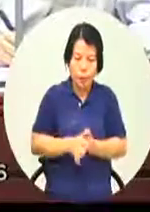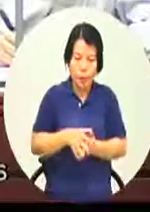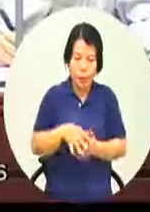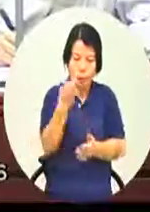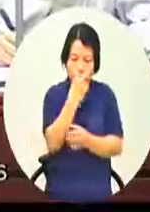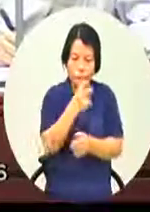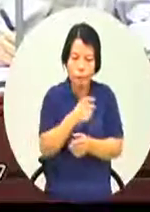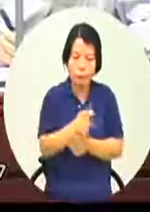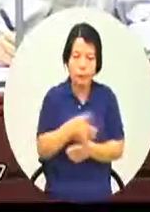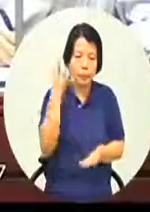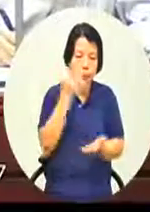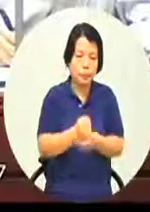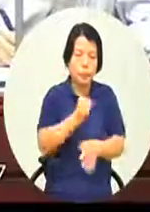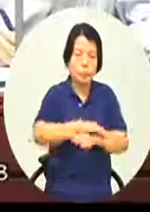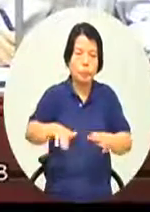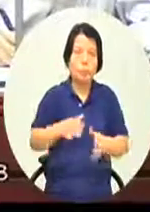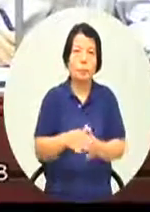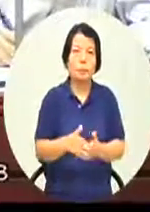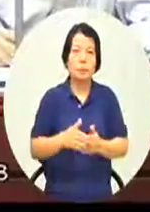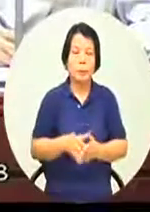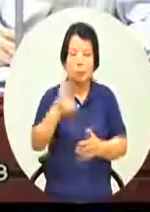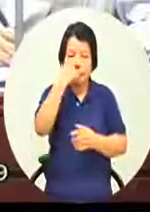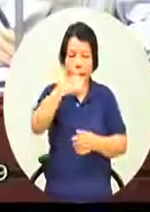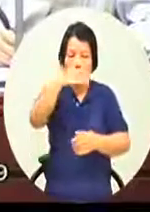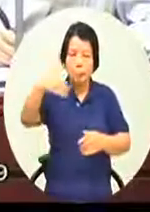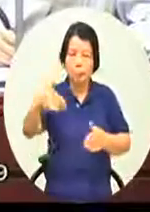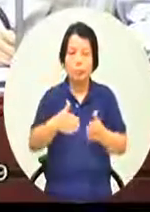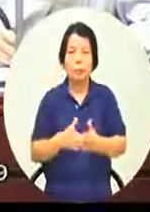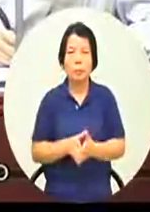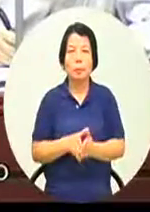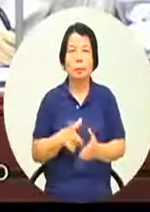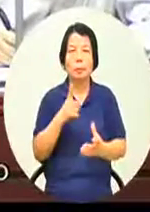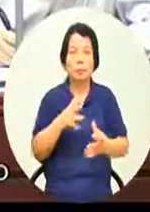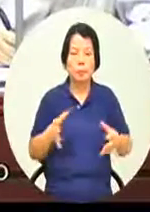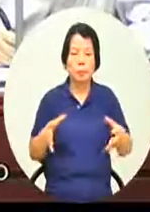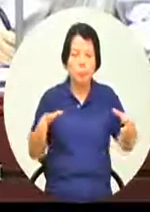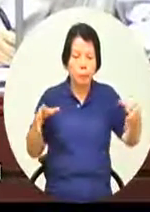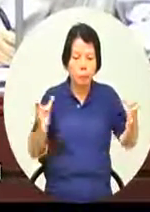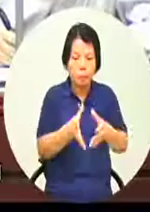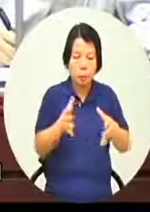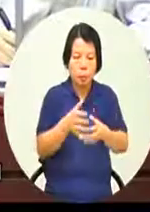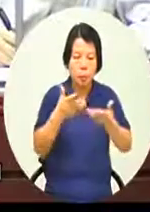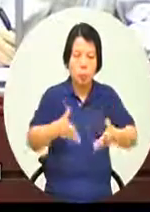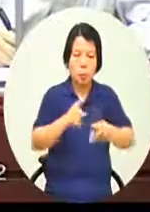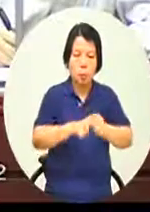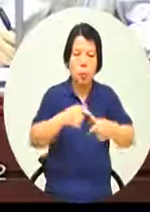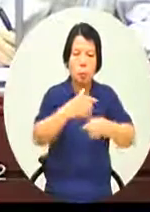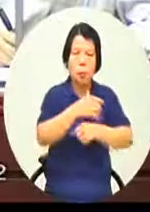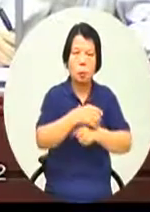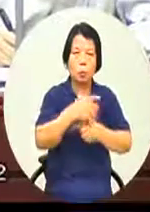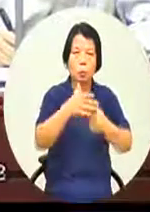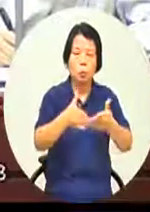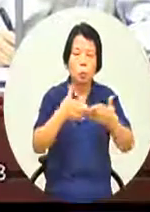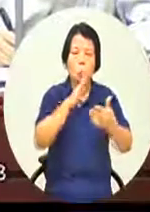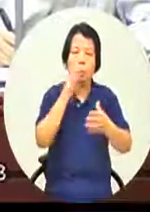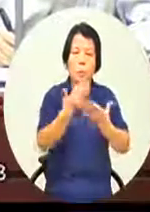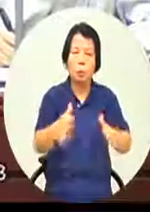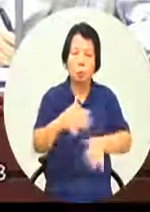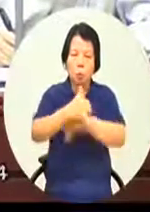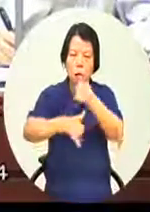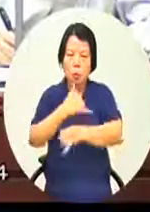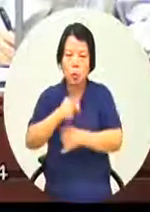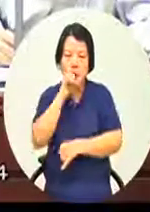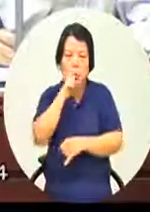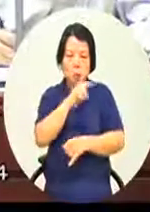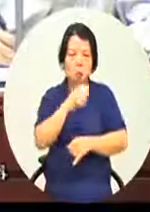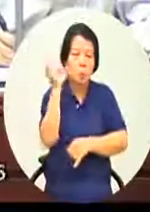为这一条算是凤山地区的一个集污区哈，那还有蛮多是生活污水流到这一个排水，所以也常